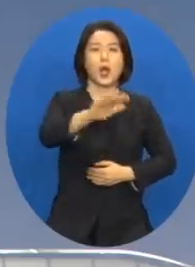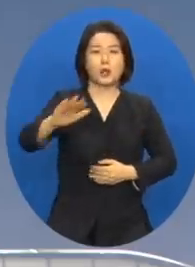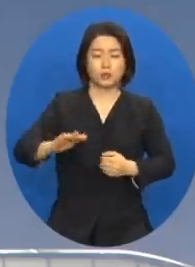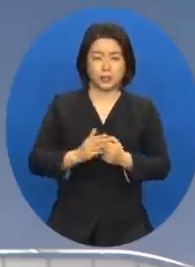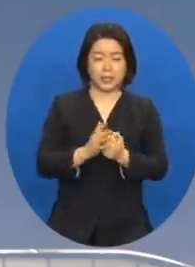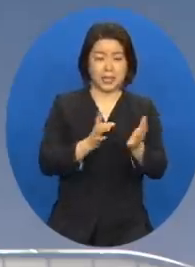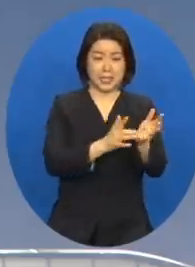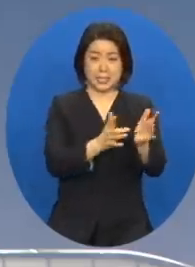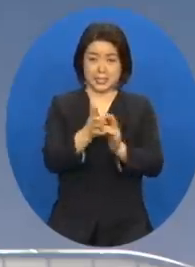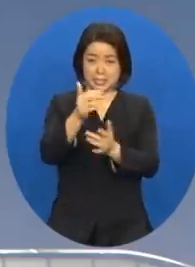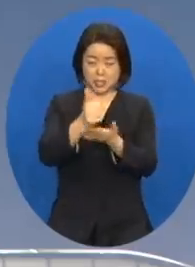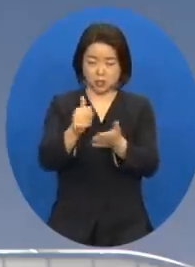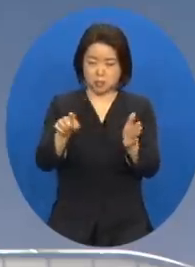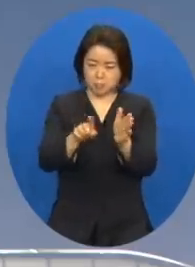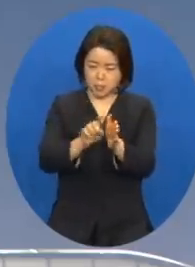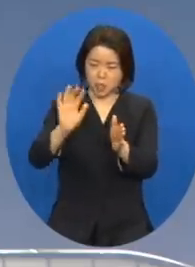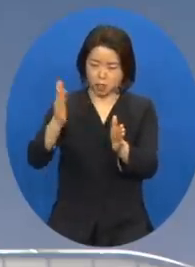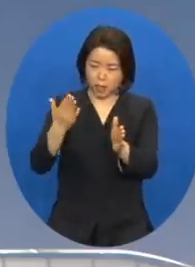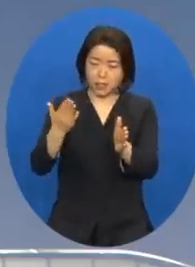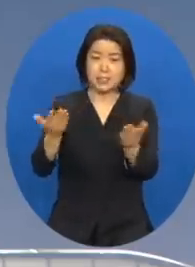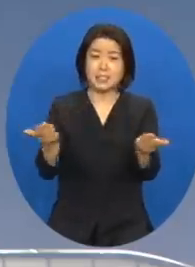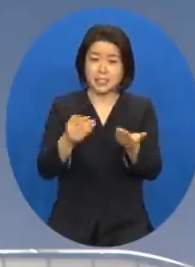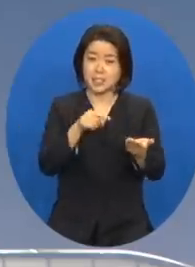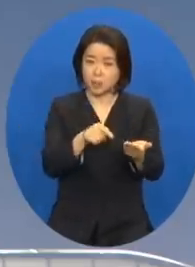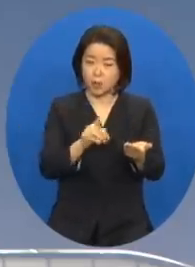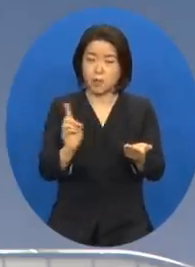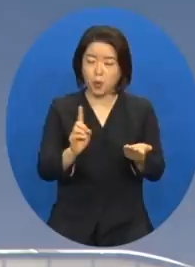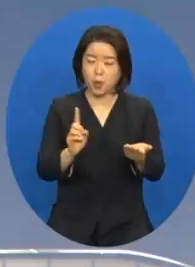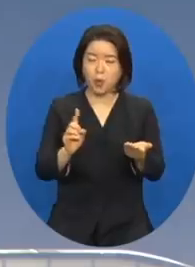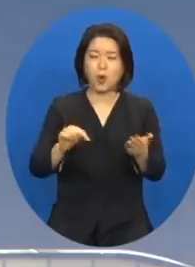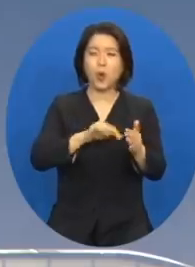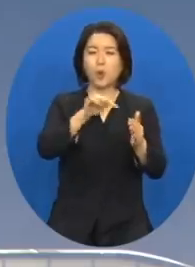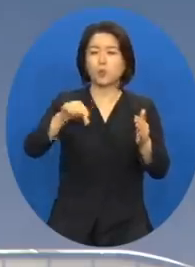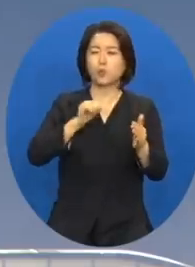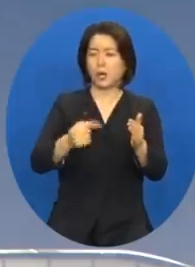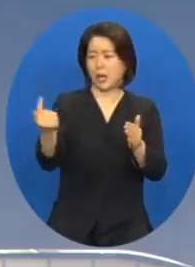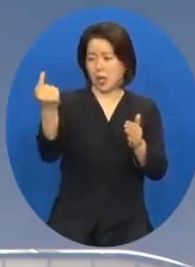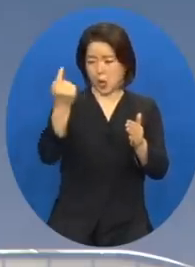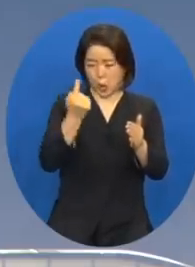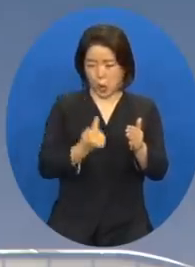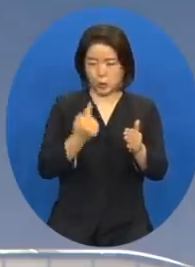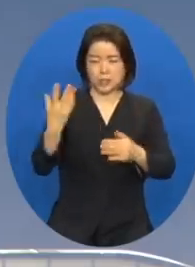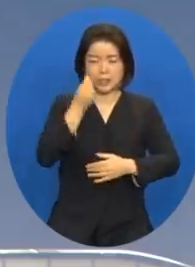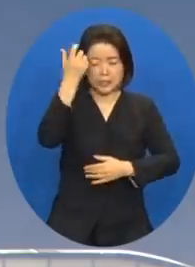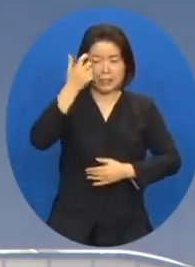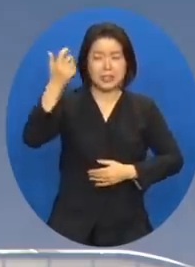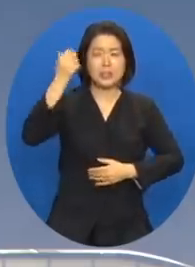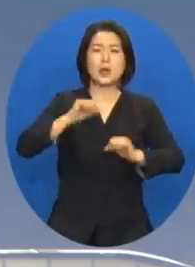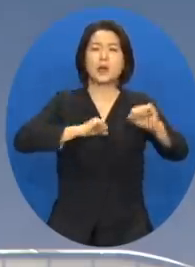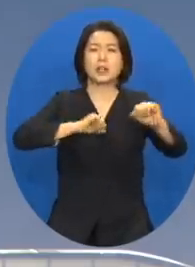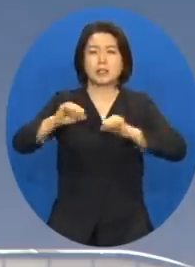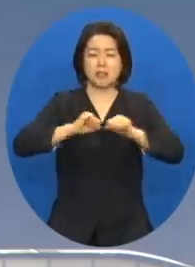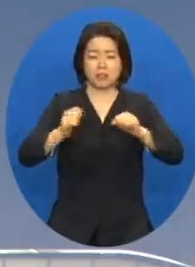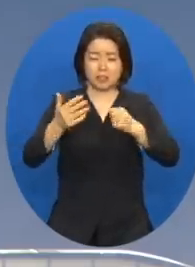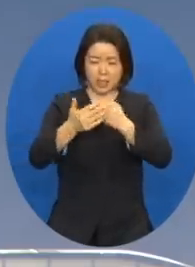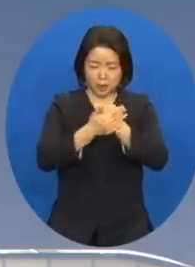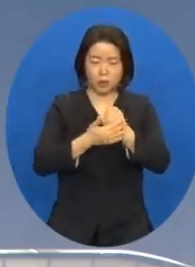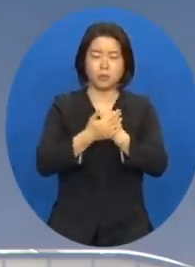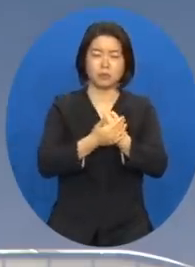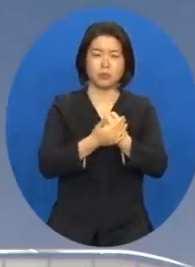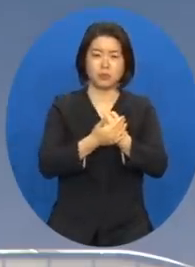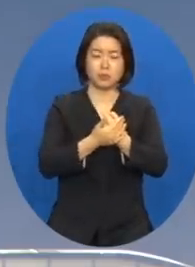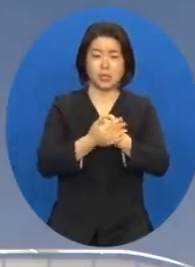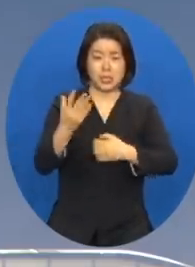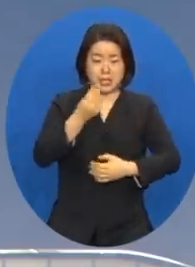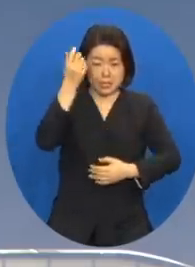예수님을 믿게 되는 일은 전적으로 우리 안에 오신 성령의 역사 때문에 그렇습니다. 성령께서